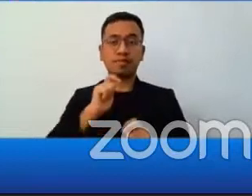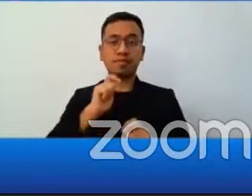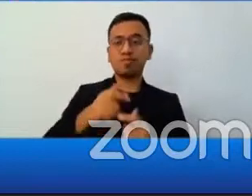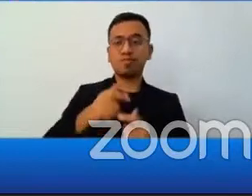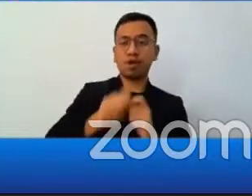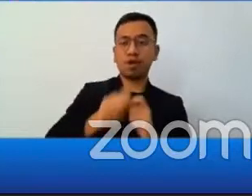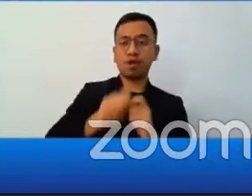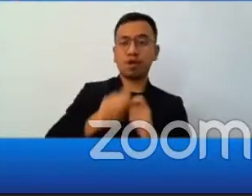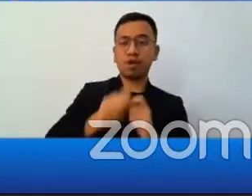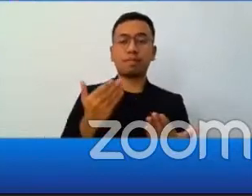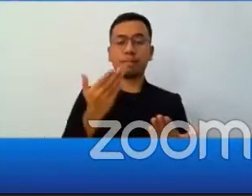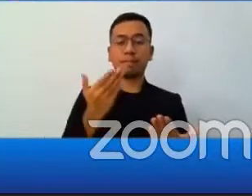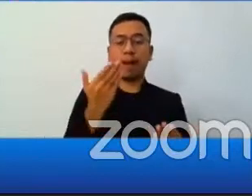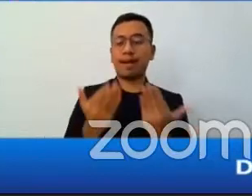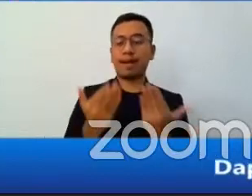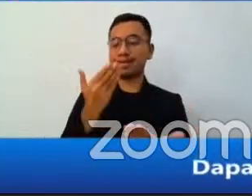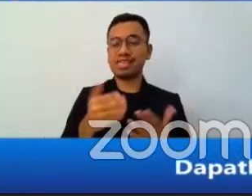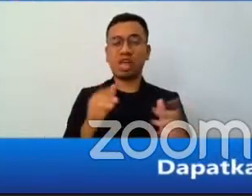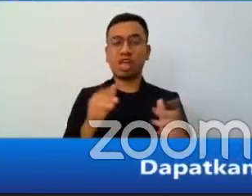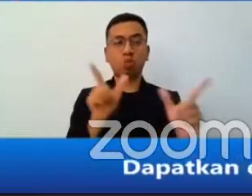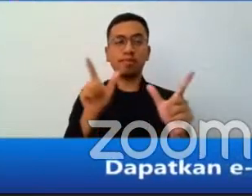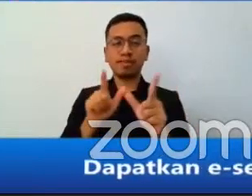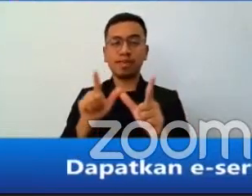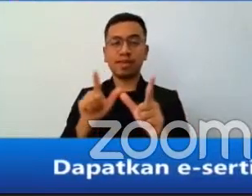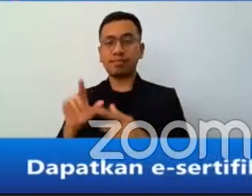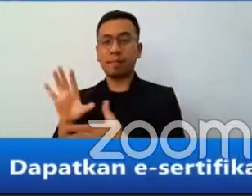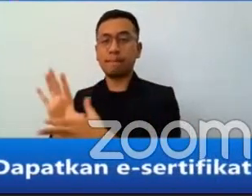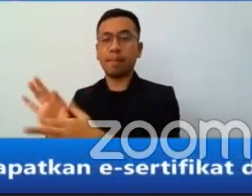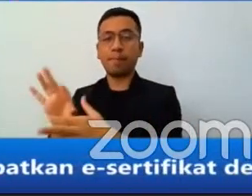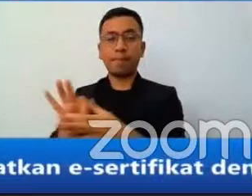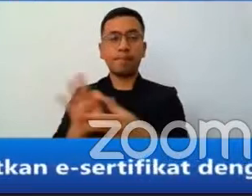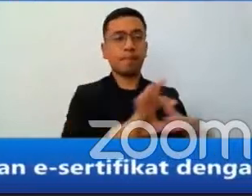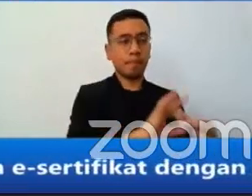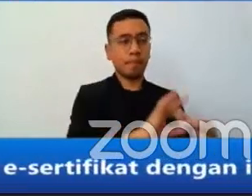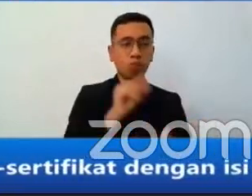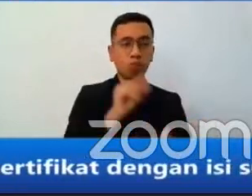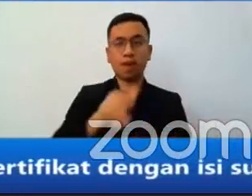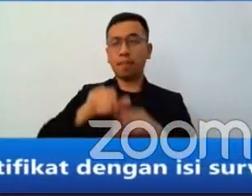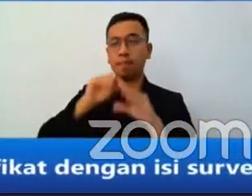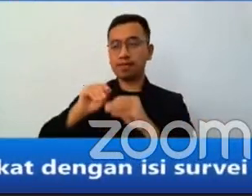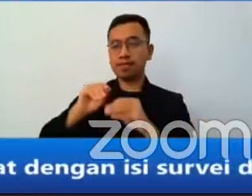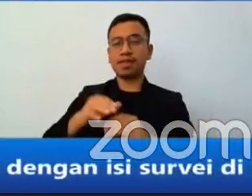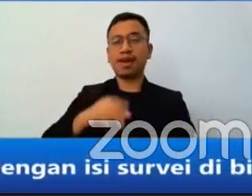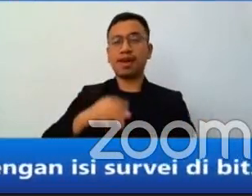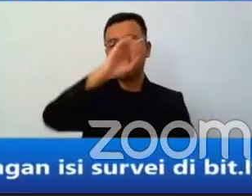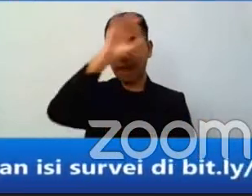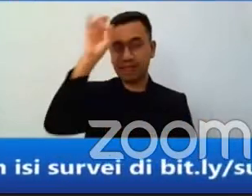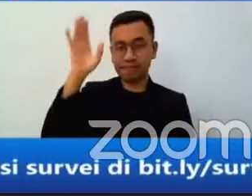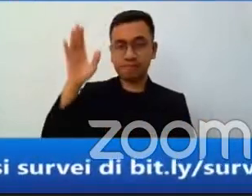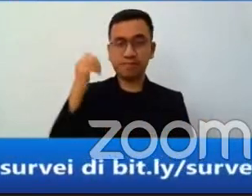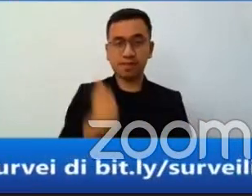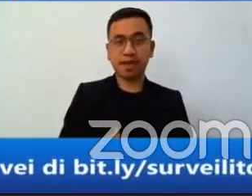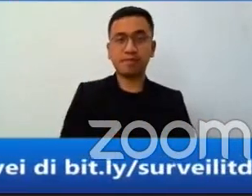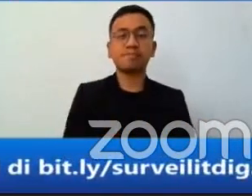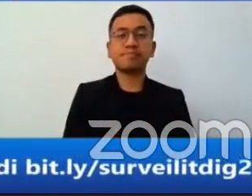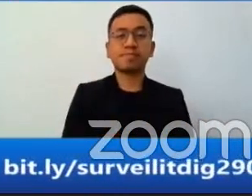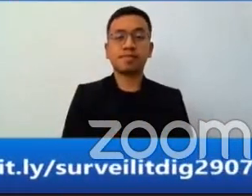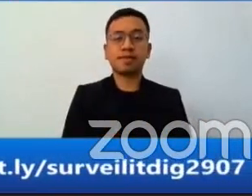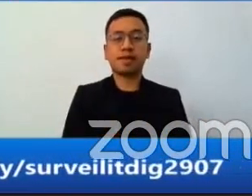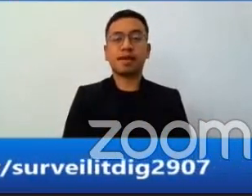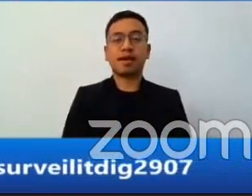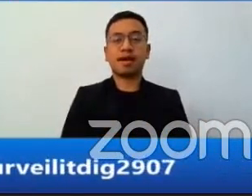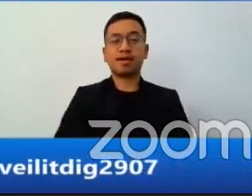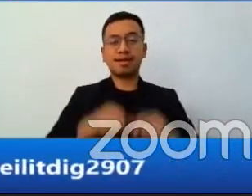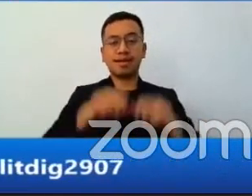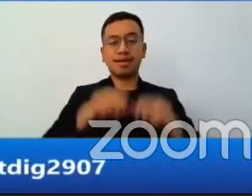media pembelajaran yang agar lebih interaktif. Dan yang ketiga, dari hasil riset laboratorium